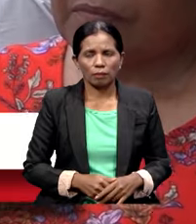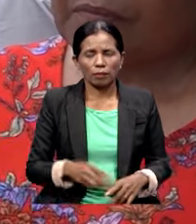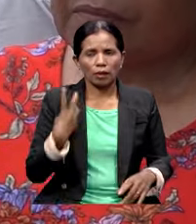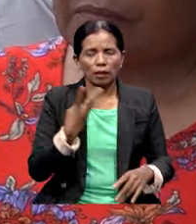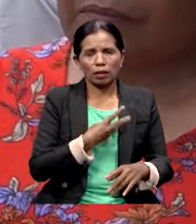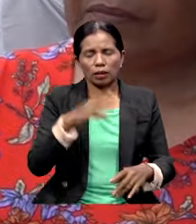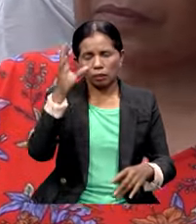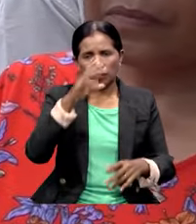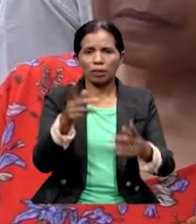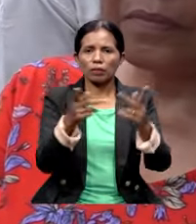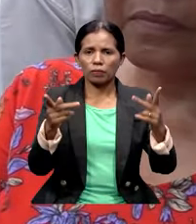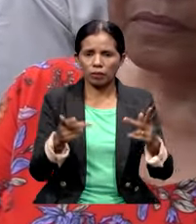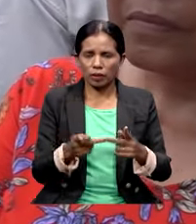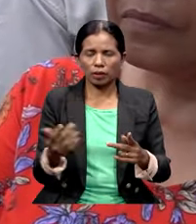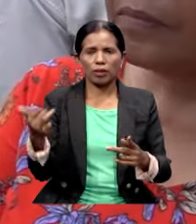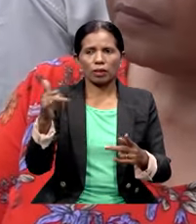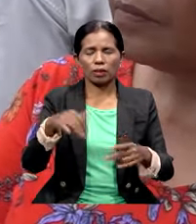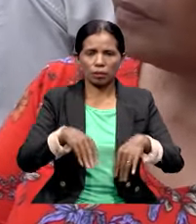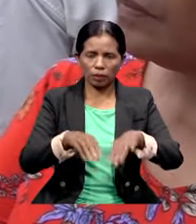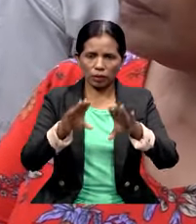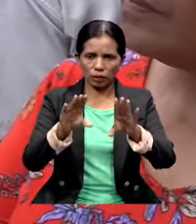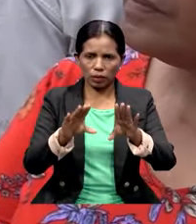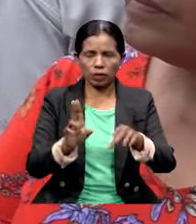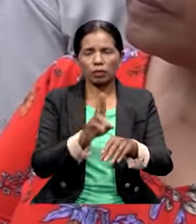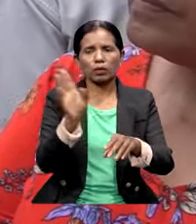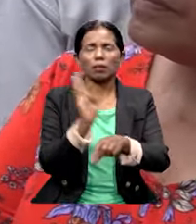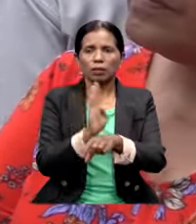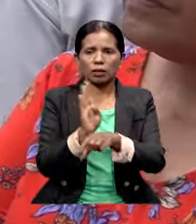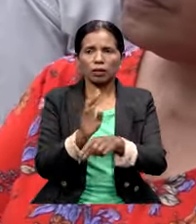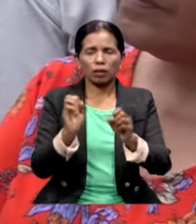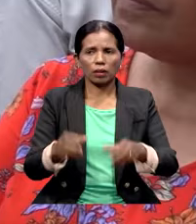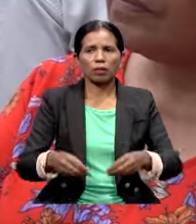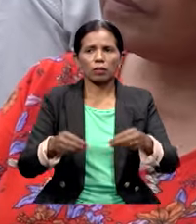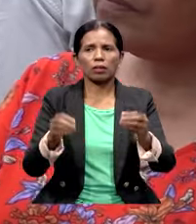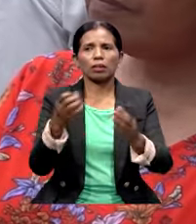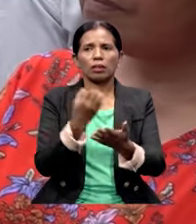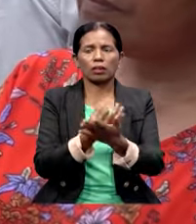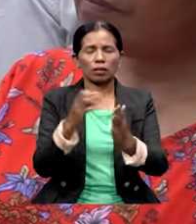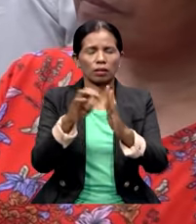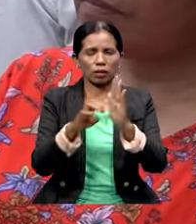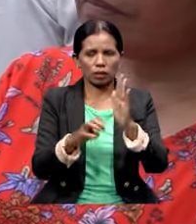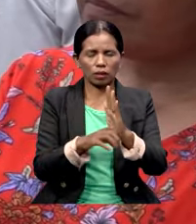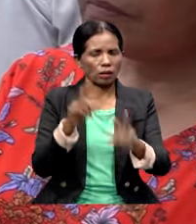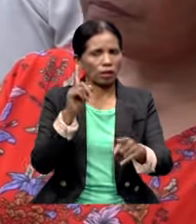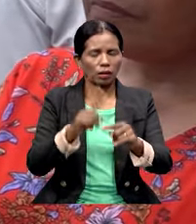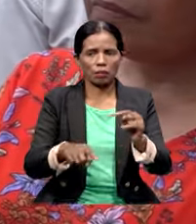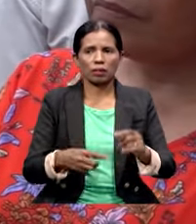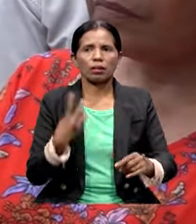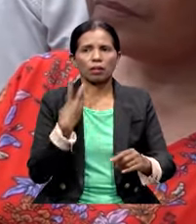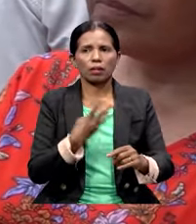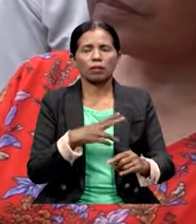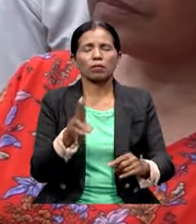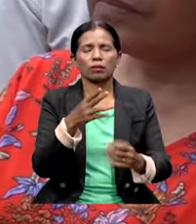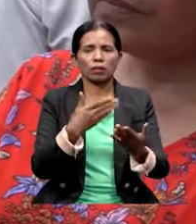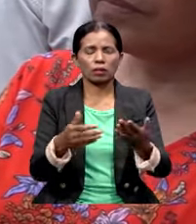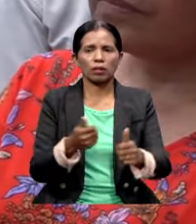rai ne bema ka bele famba uza bisnis bama stang ki for rendamento bastar la bele ita ita ba uza sa